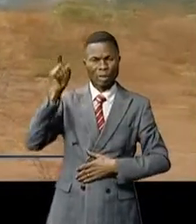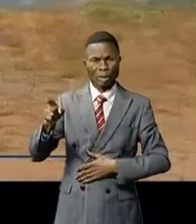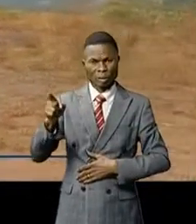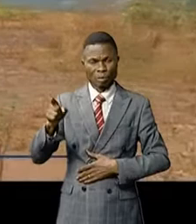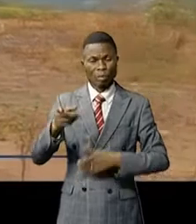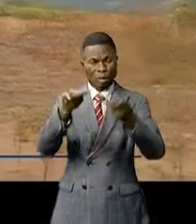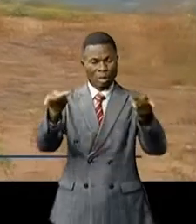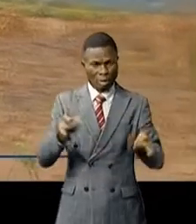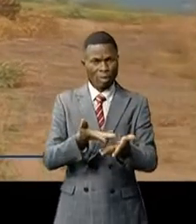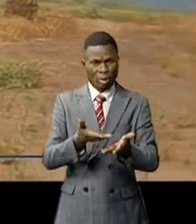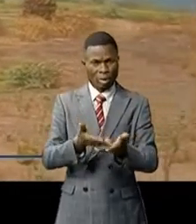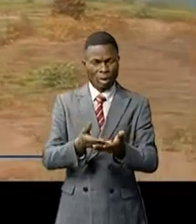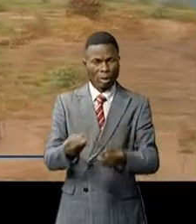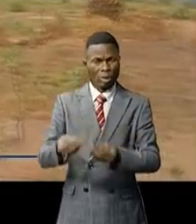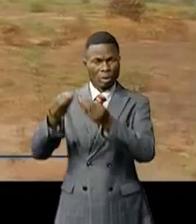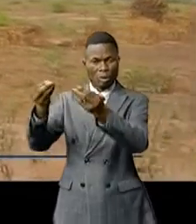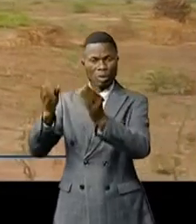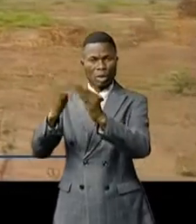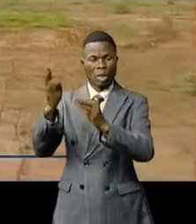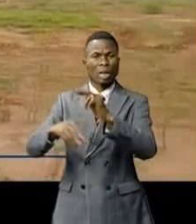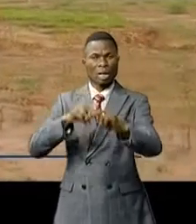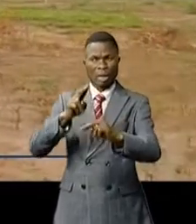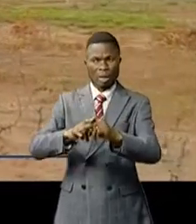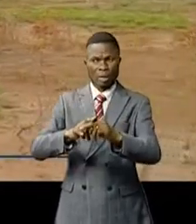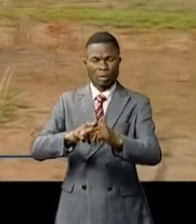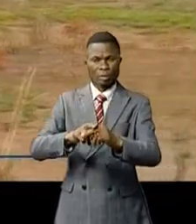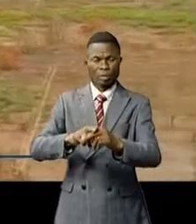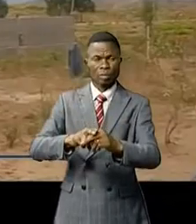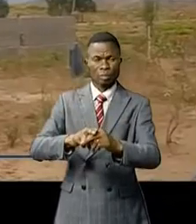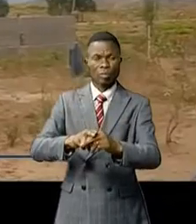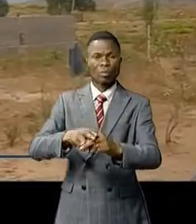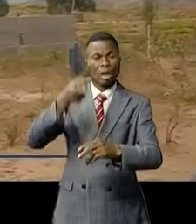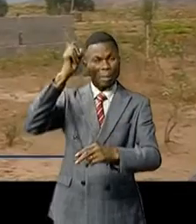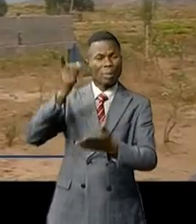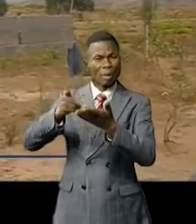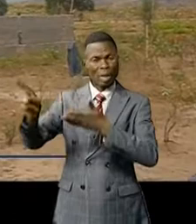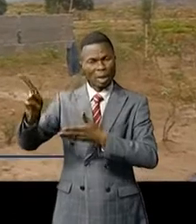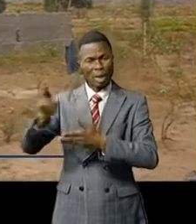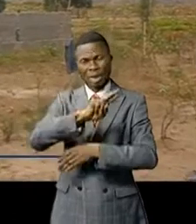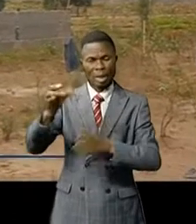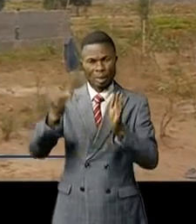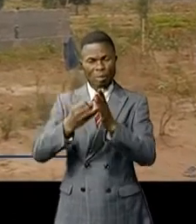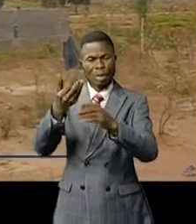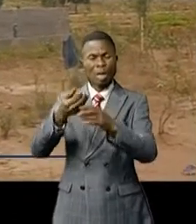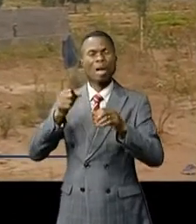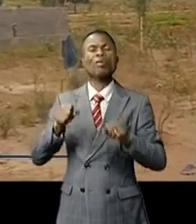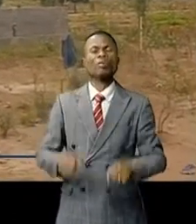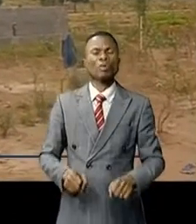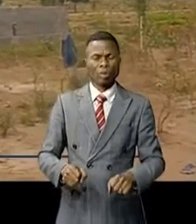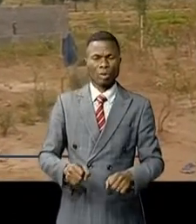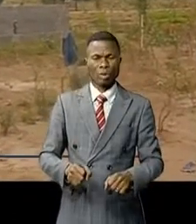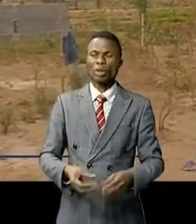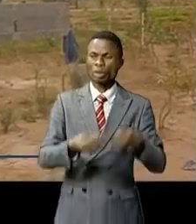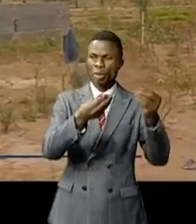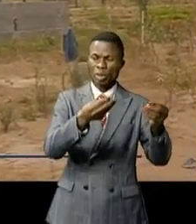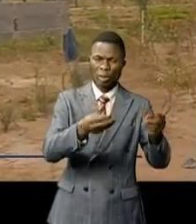Cet espace a été cédé à l'Assemblée nationale par la première précitée en 2007 avant sa mort à la Chambre basse